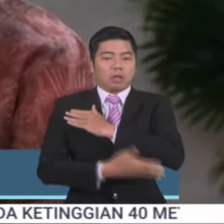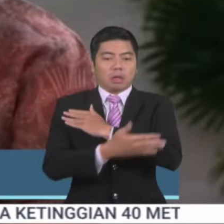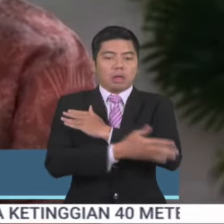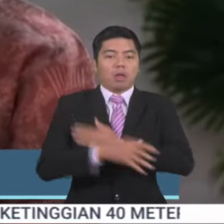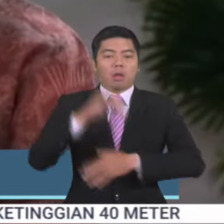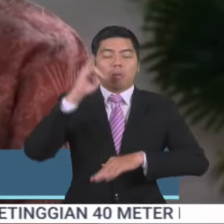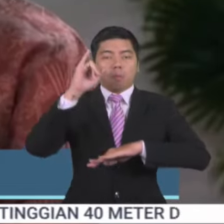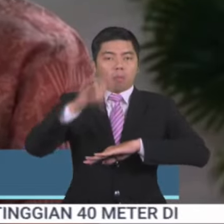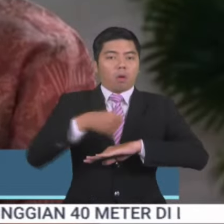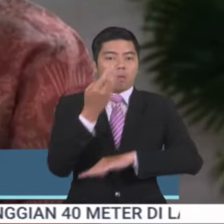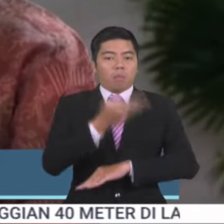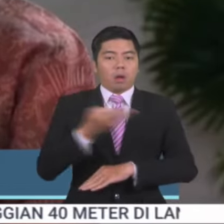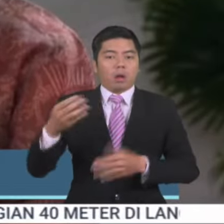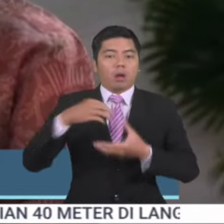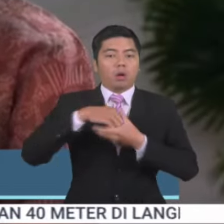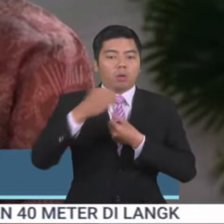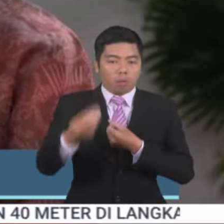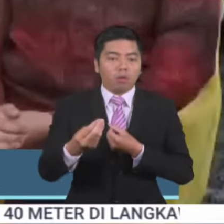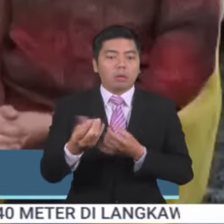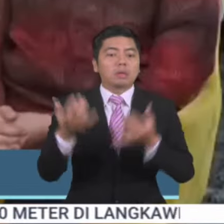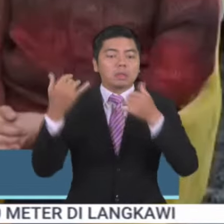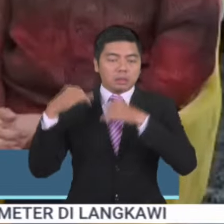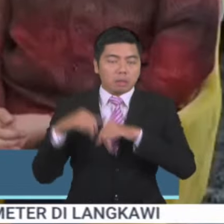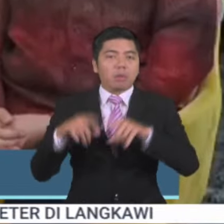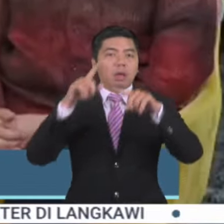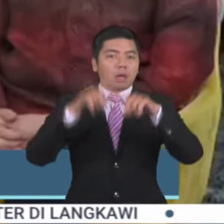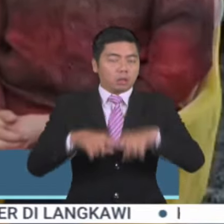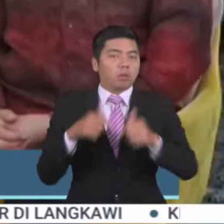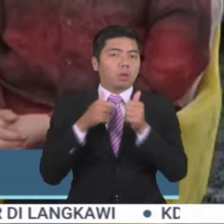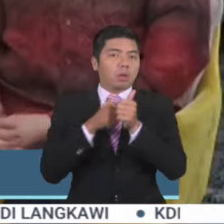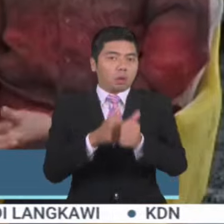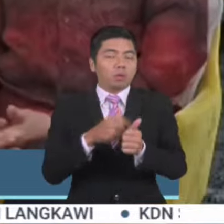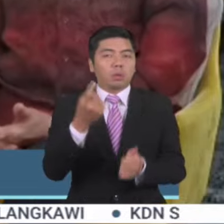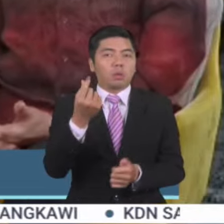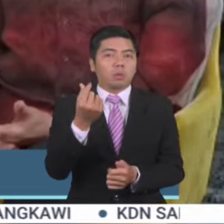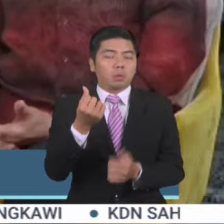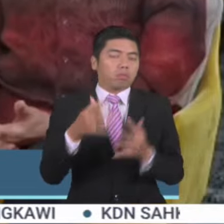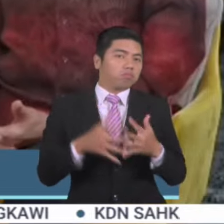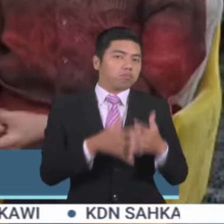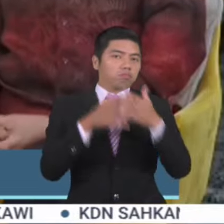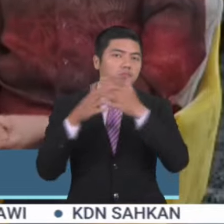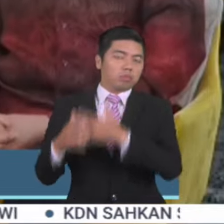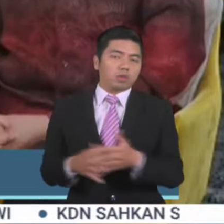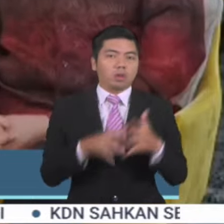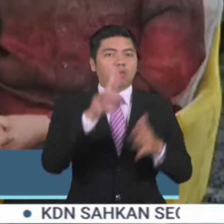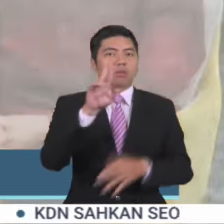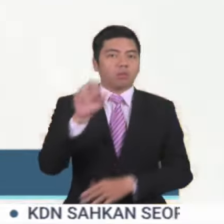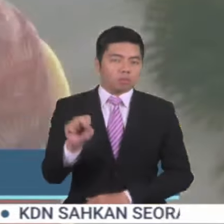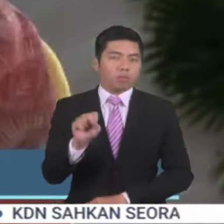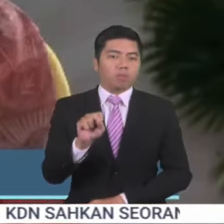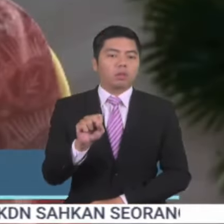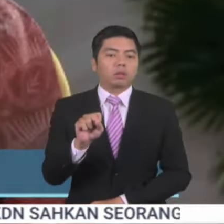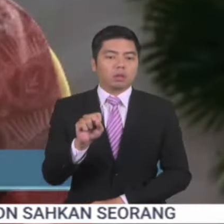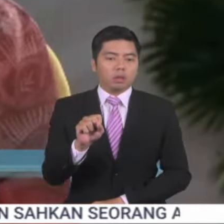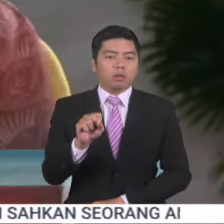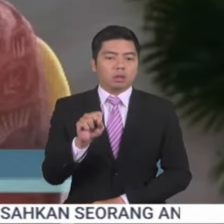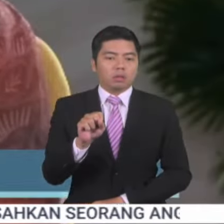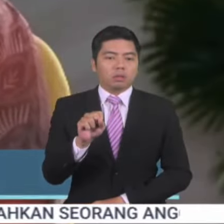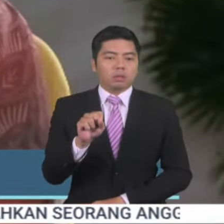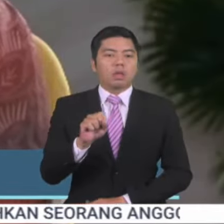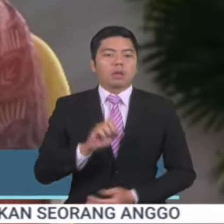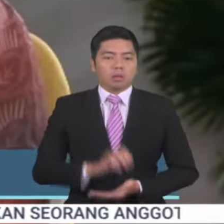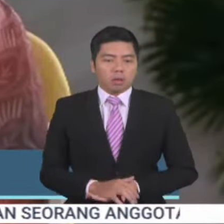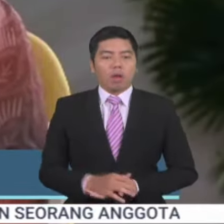hell lot from overseas and the world, and particularly Malaysia, we still depend largely on the dollar and let the market